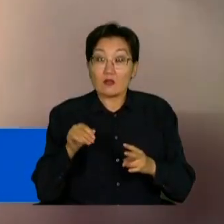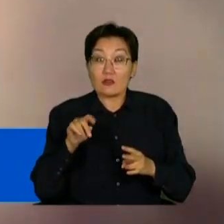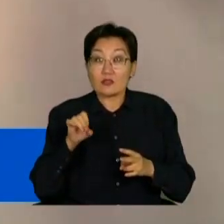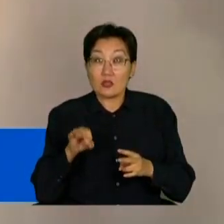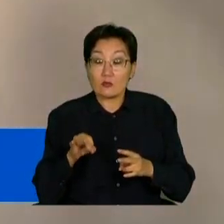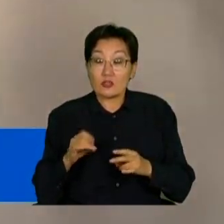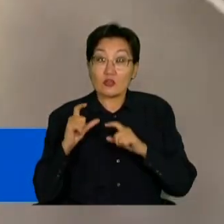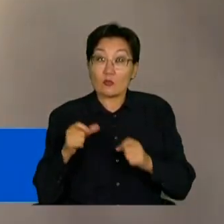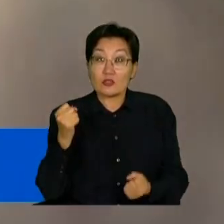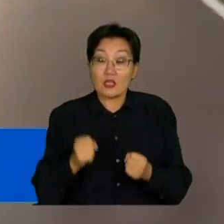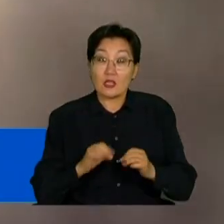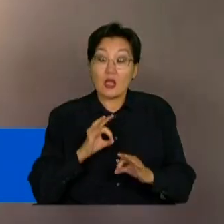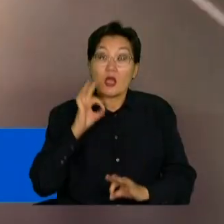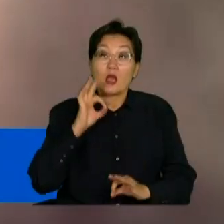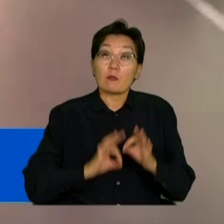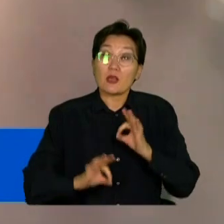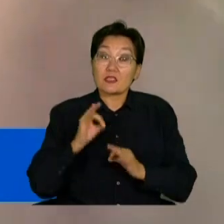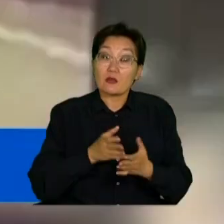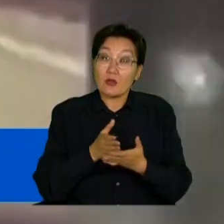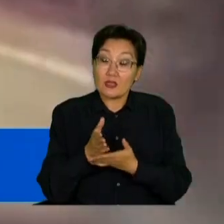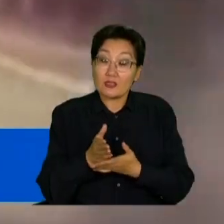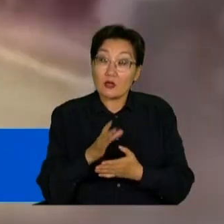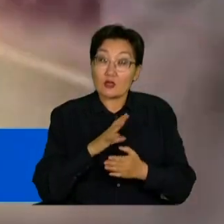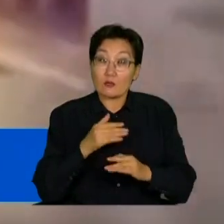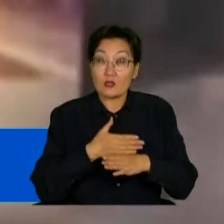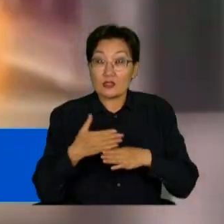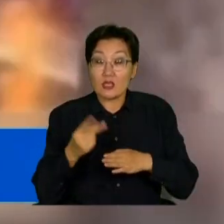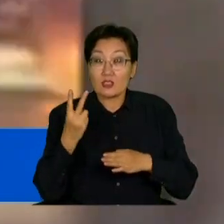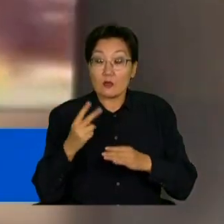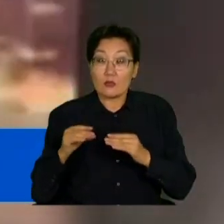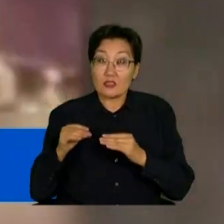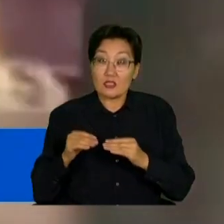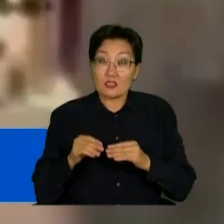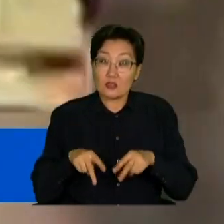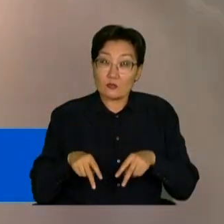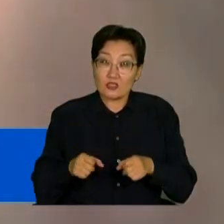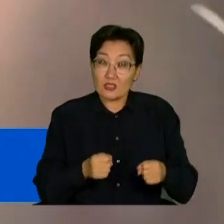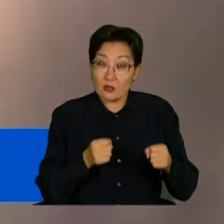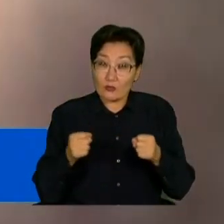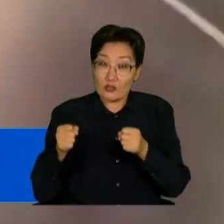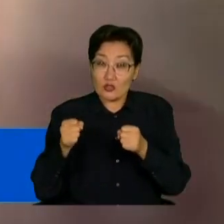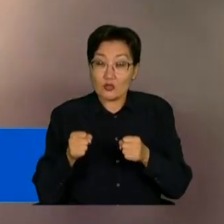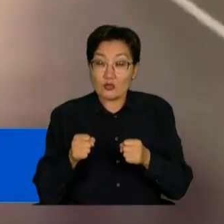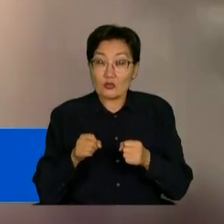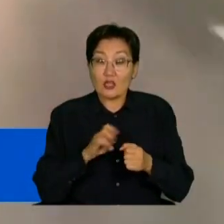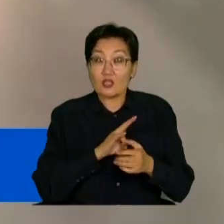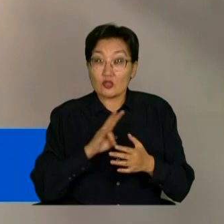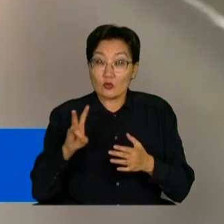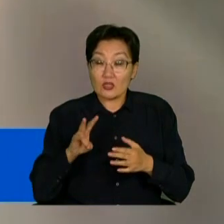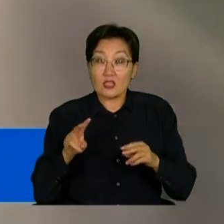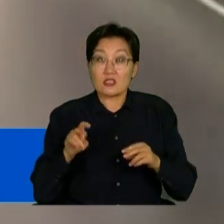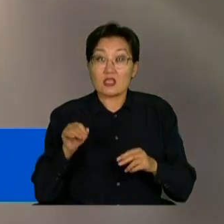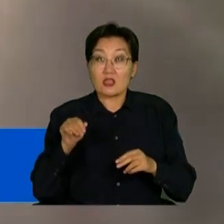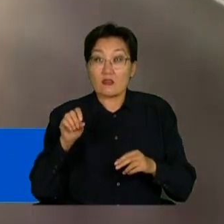даңғылының бойымен батыс бағытта келе жатқан. Ал оның артынан екі жолақты қатар алып жүруге тырысқан Hyundai Santa